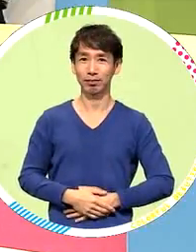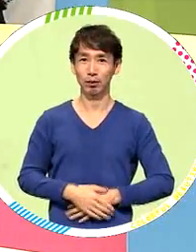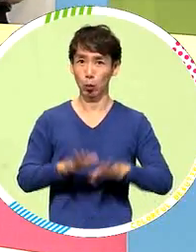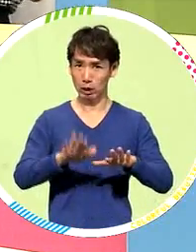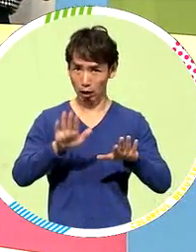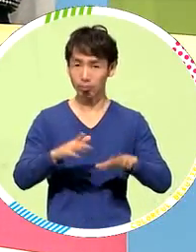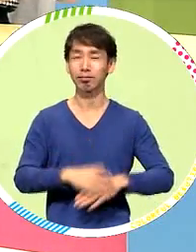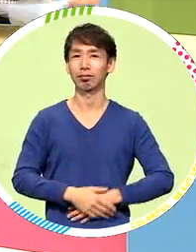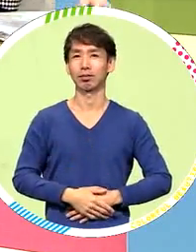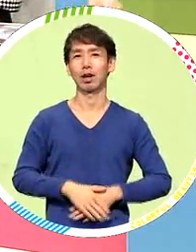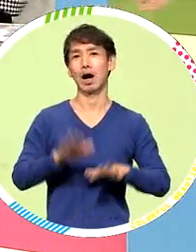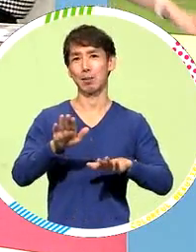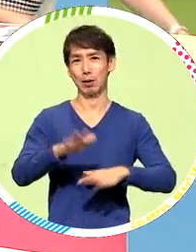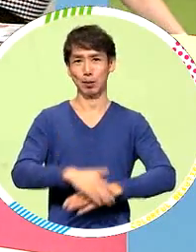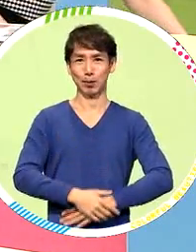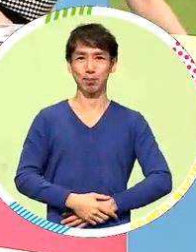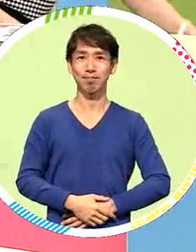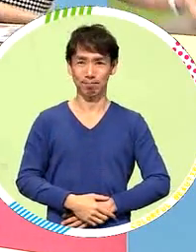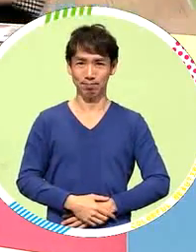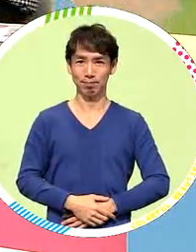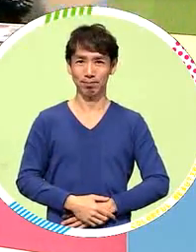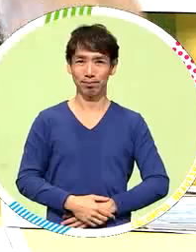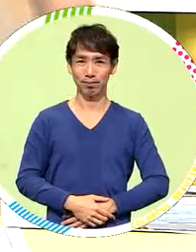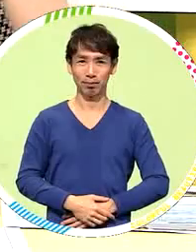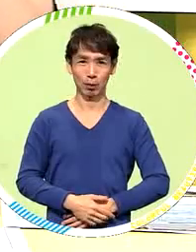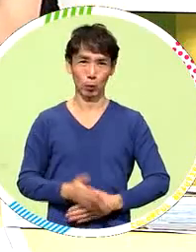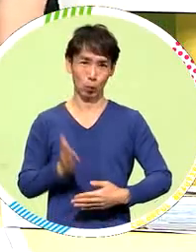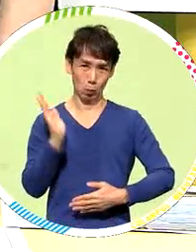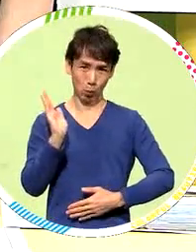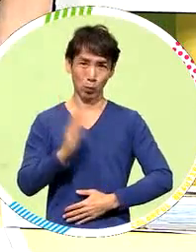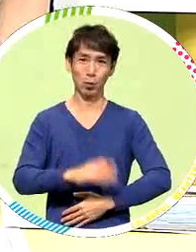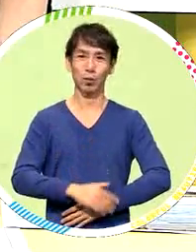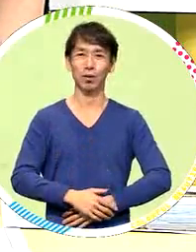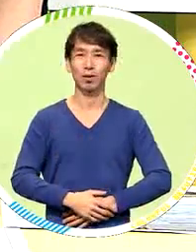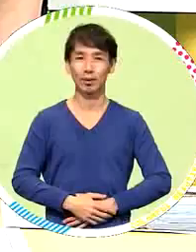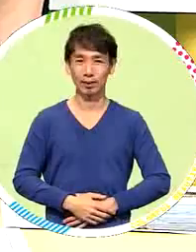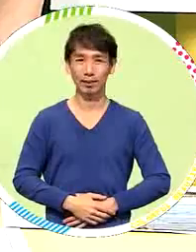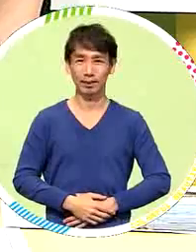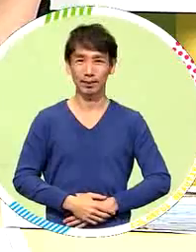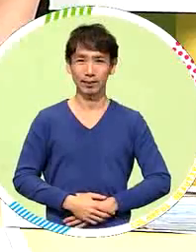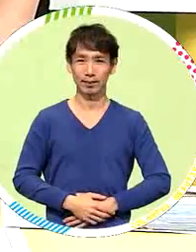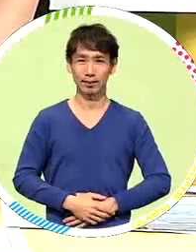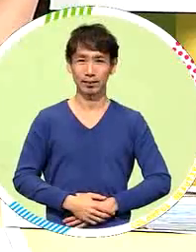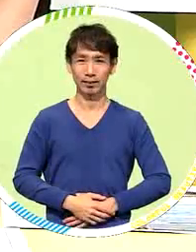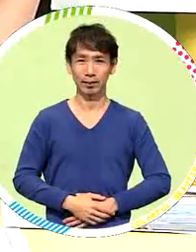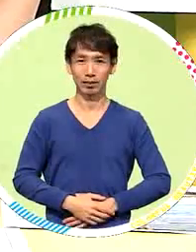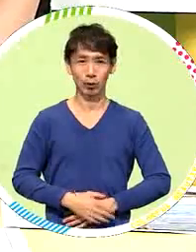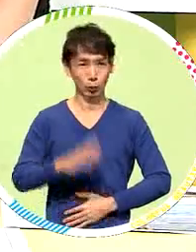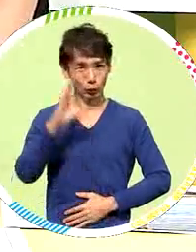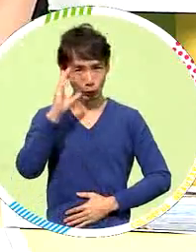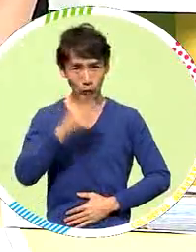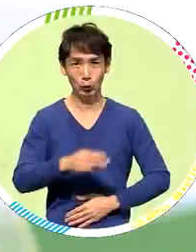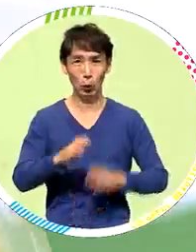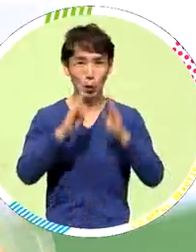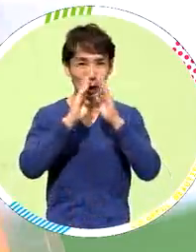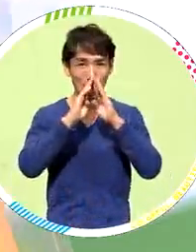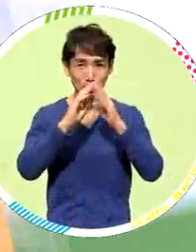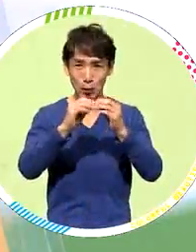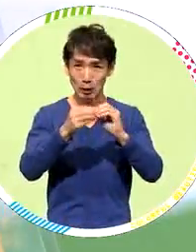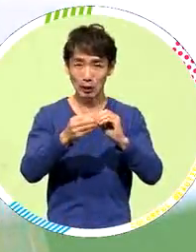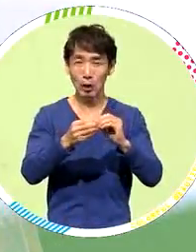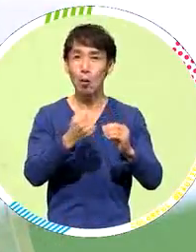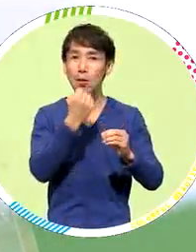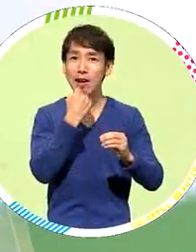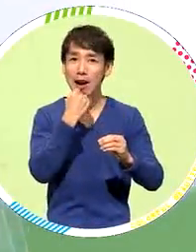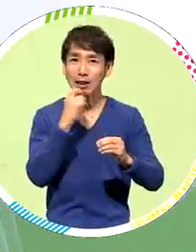そうあるんですじゃーん1こちらでいいの色ももう大丈夫ちゃう